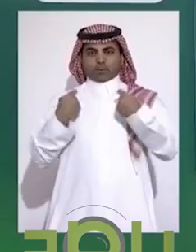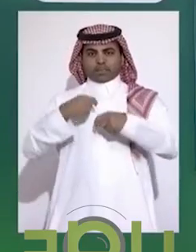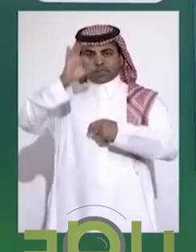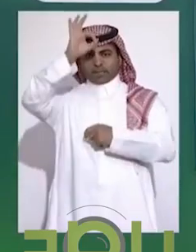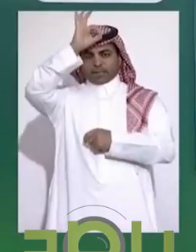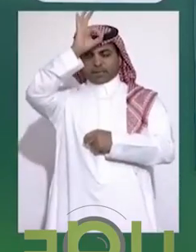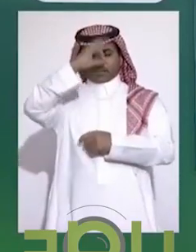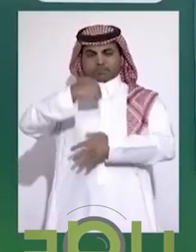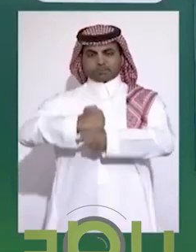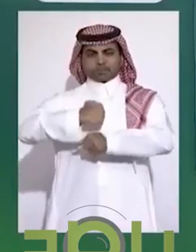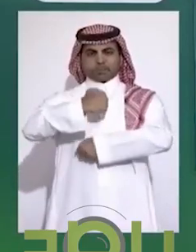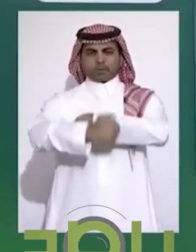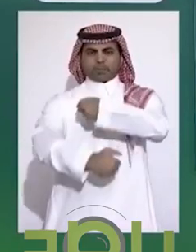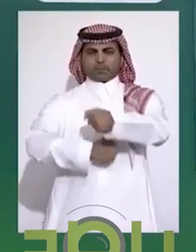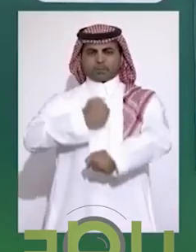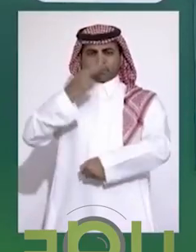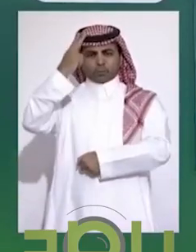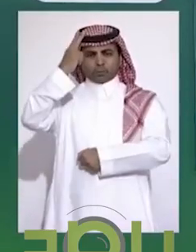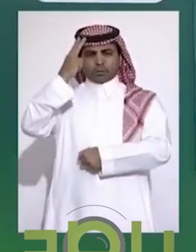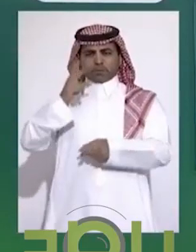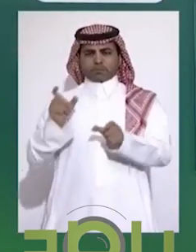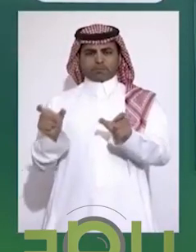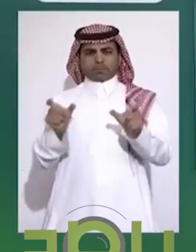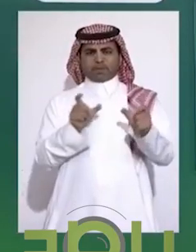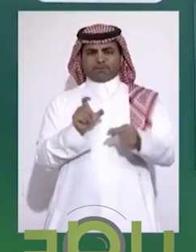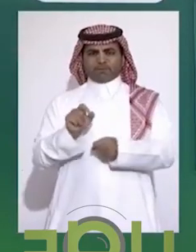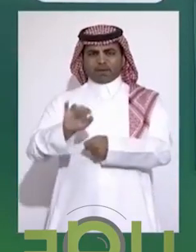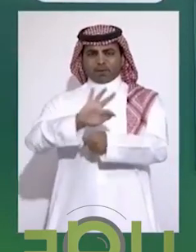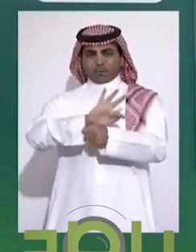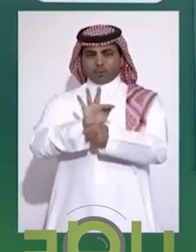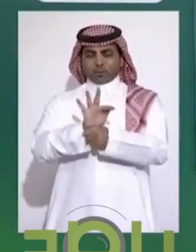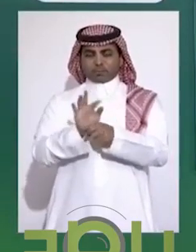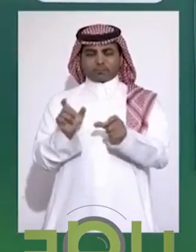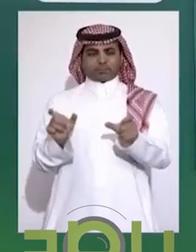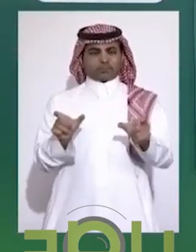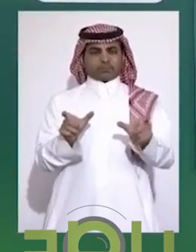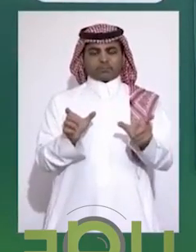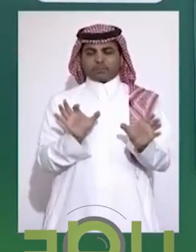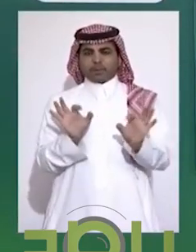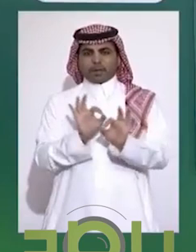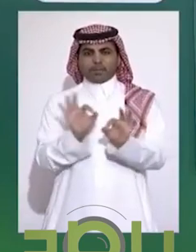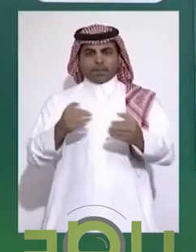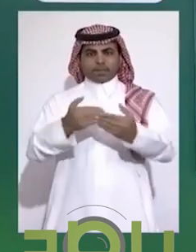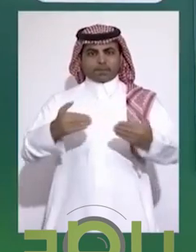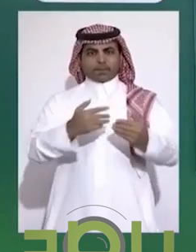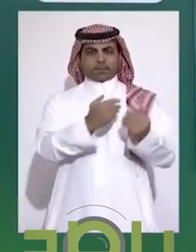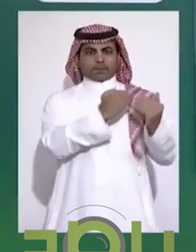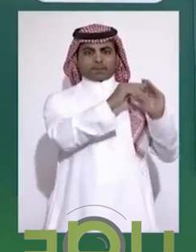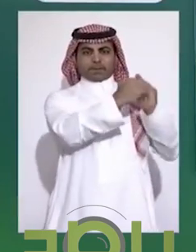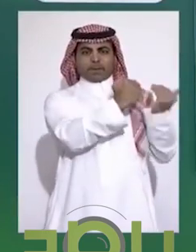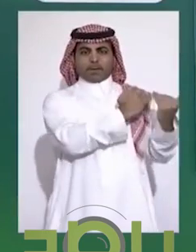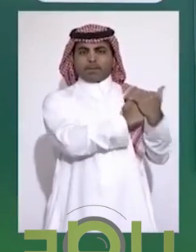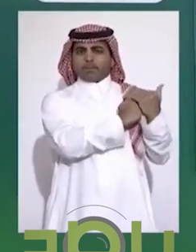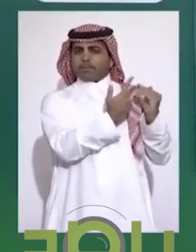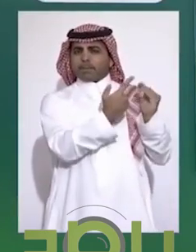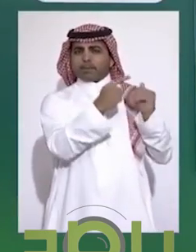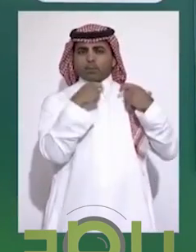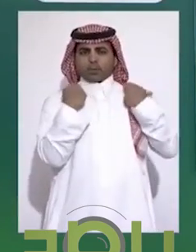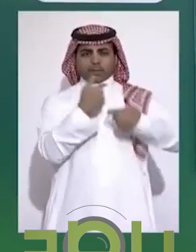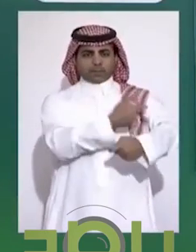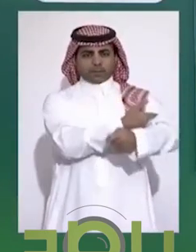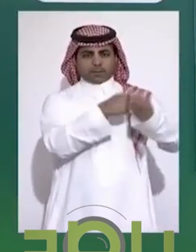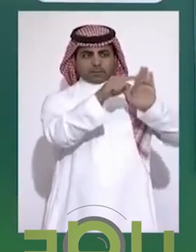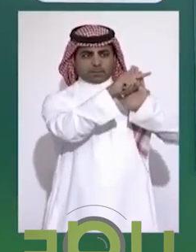الجهود التي تقوم بها المملكة في مواجهة جائحة فيروس كورونا وتنفيذا لتوصيات الجهات الصحية المختصة برفع